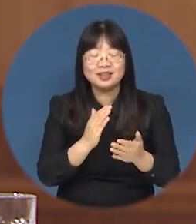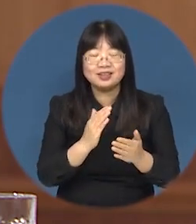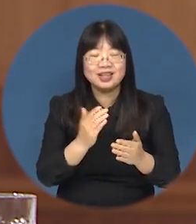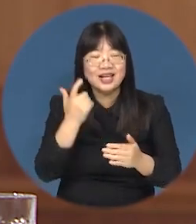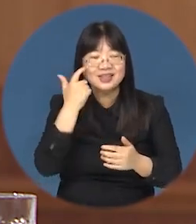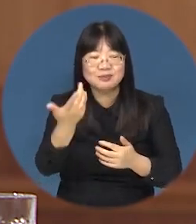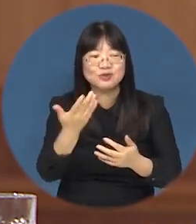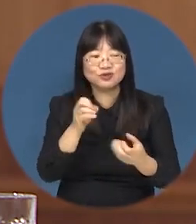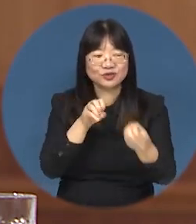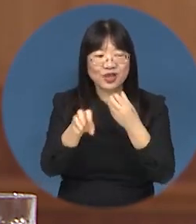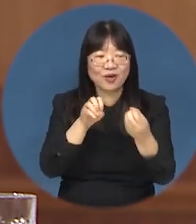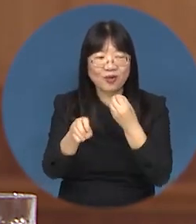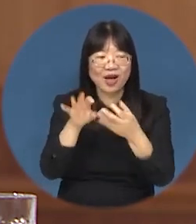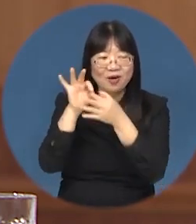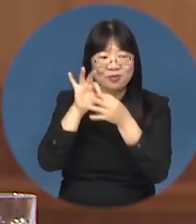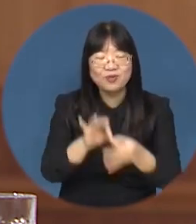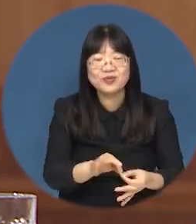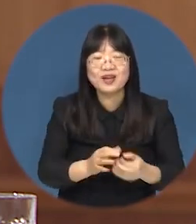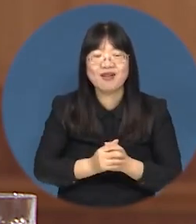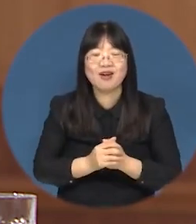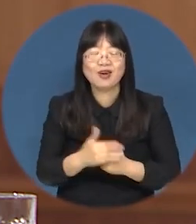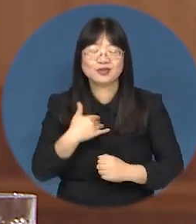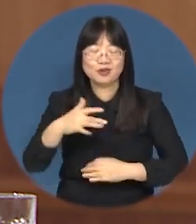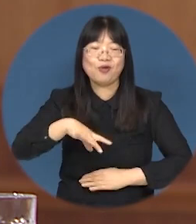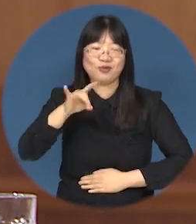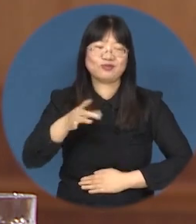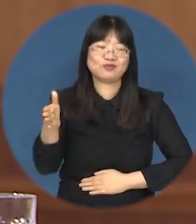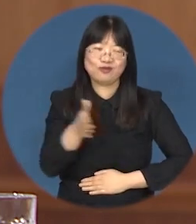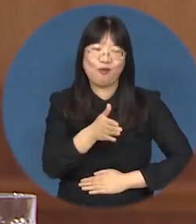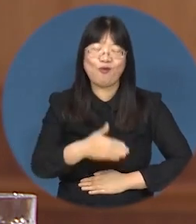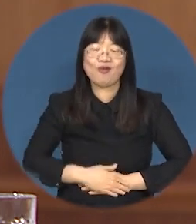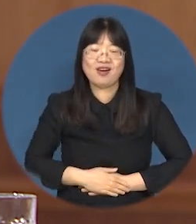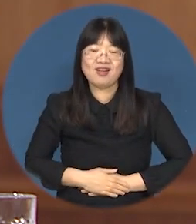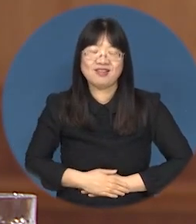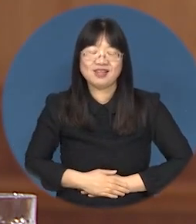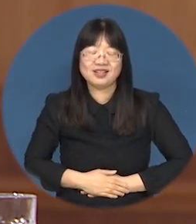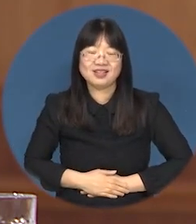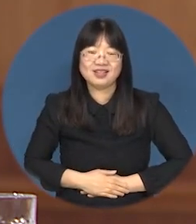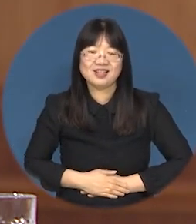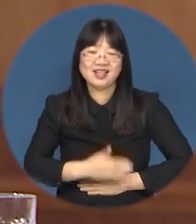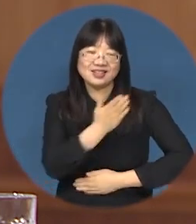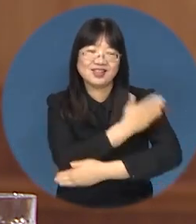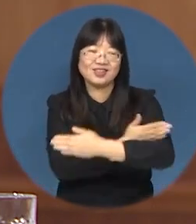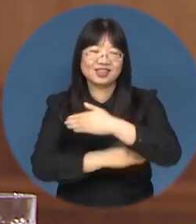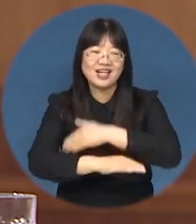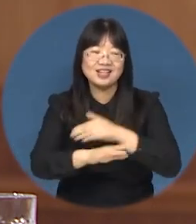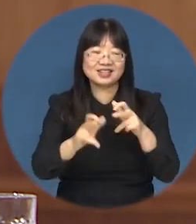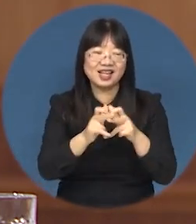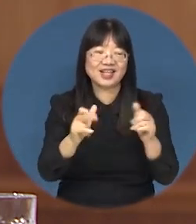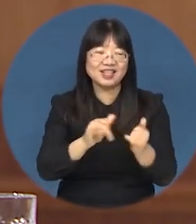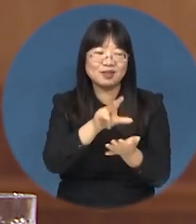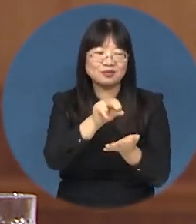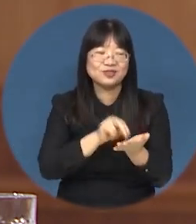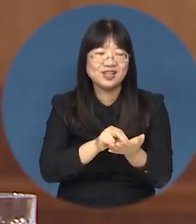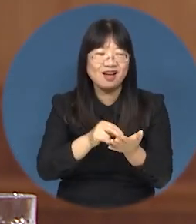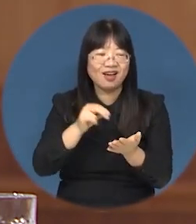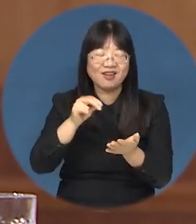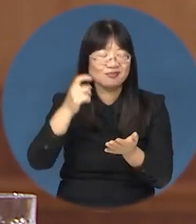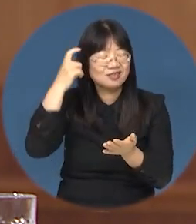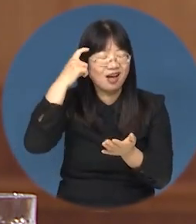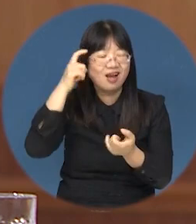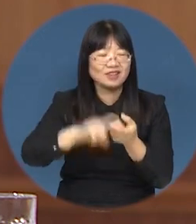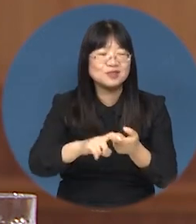질문을 던지면서 아 우선 저부터 네. 나부터가 네. 이 절단장애인 문제에 너무 신경도 안